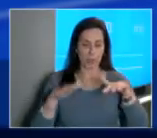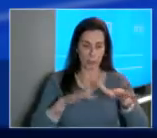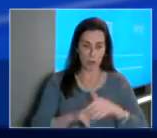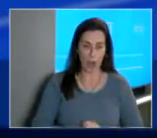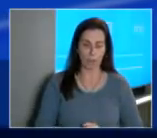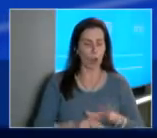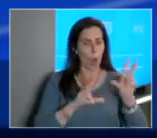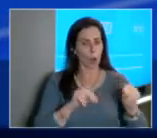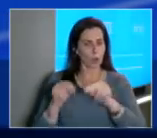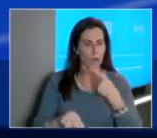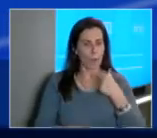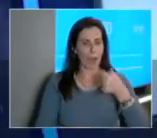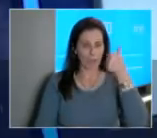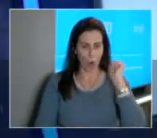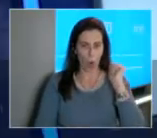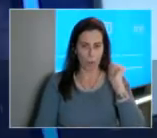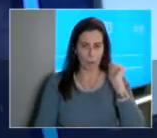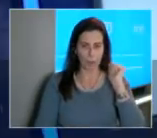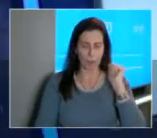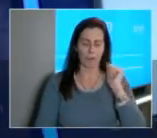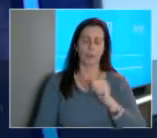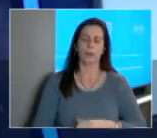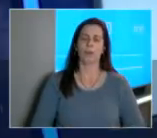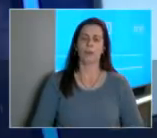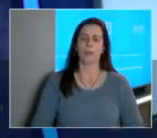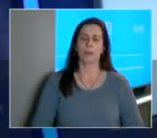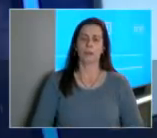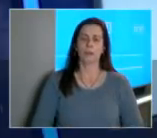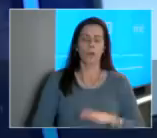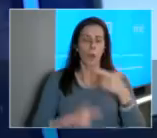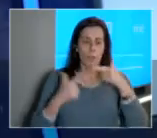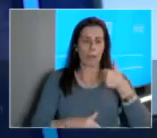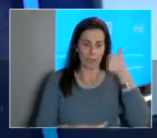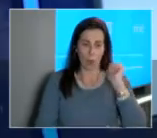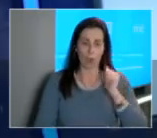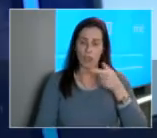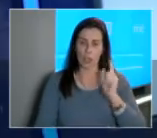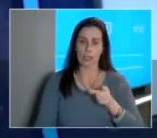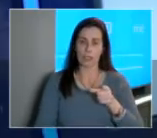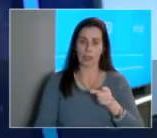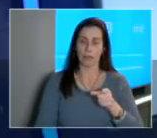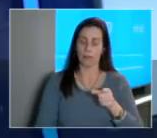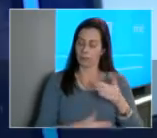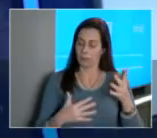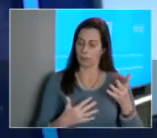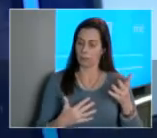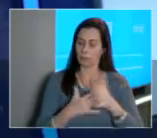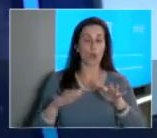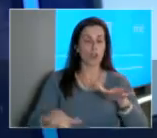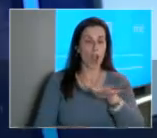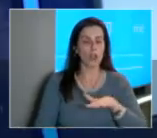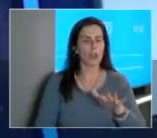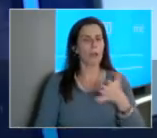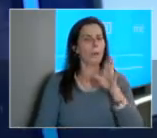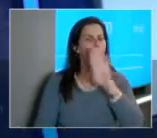הממשלה. דברים דומים, הוא אמר אתמול בכנס במעלה אדומים, הוא הסביר שצריך למפות את השטח. יניר, כן.